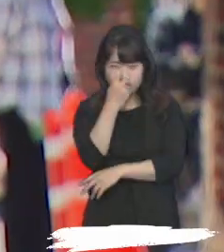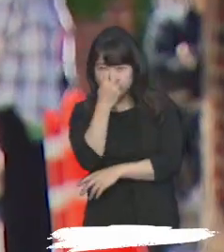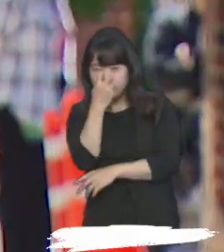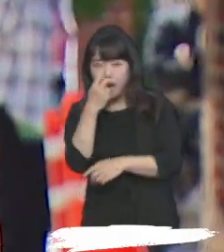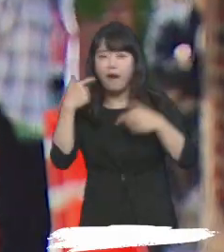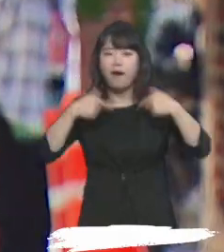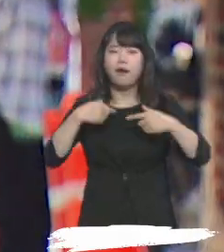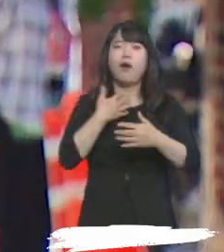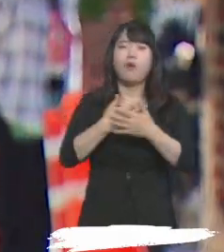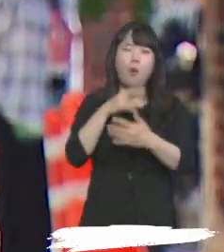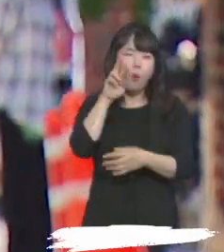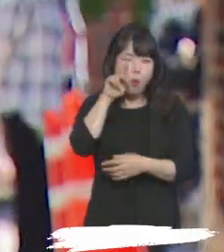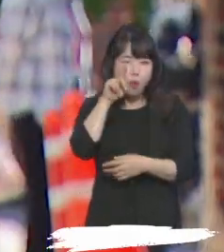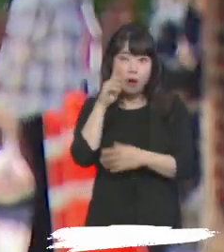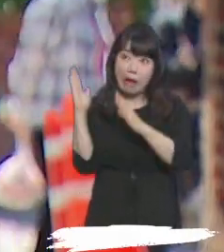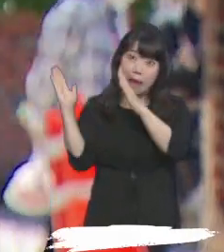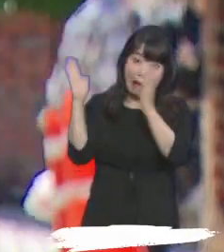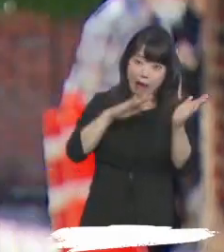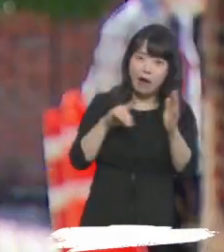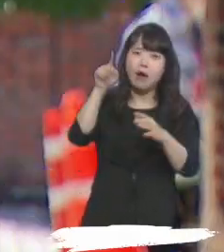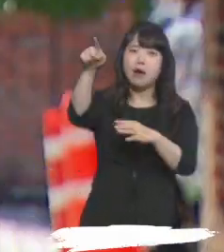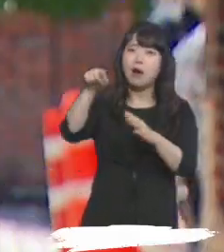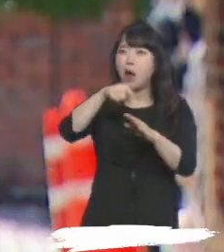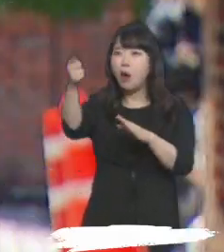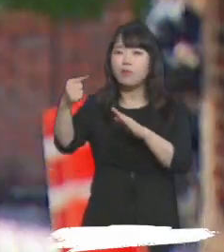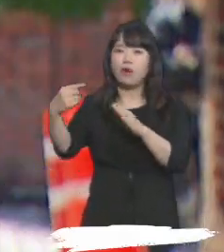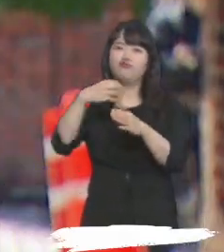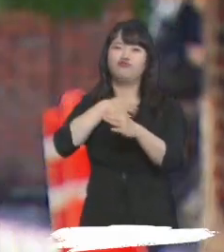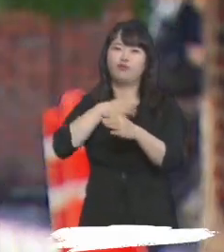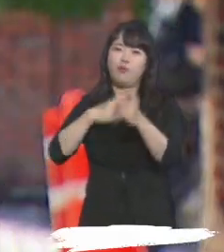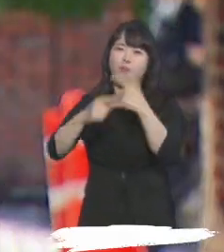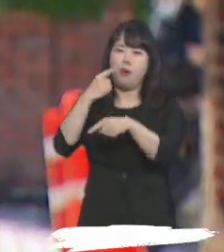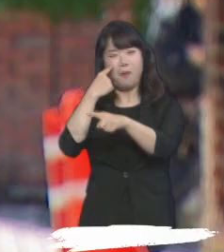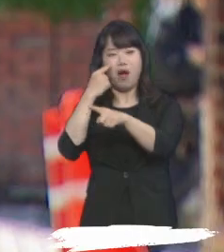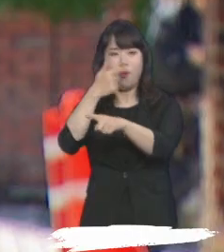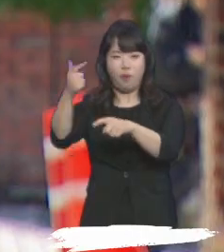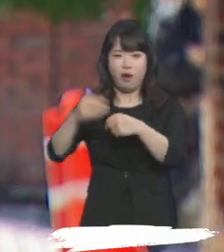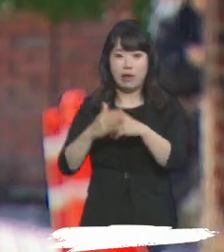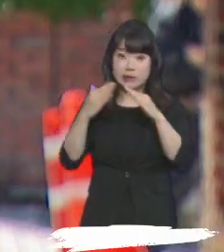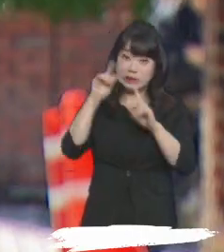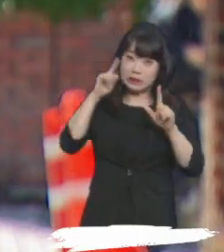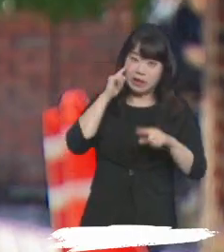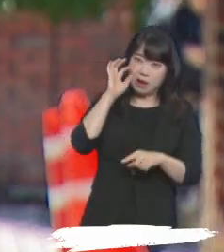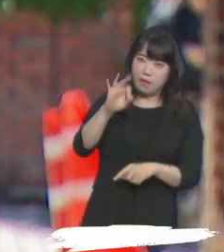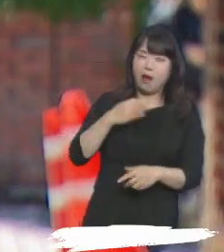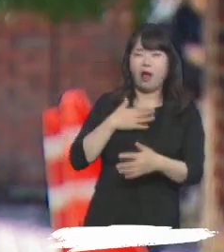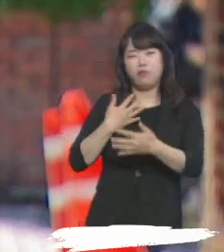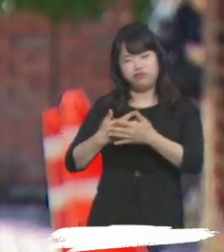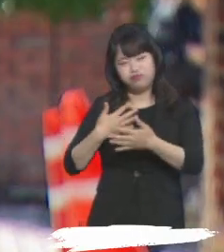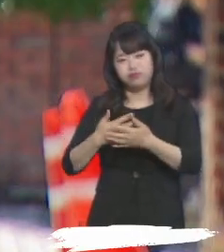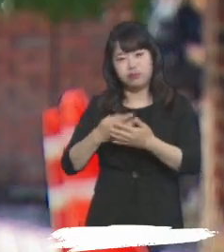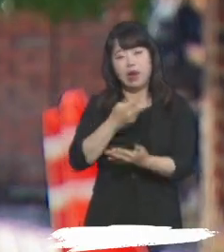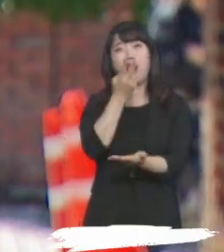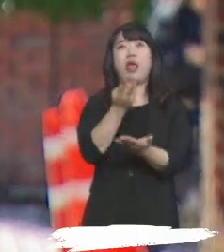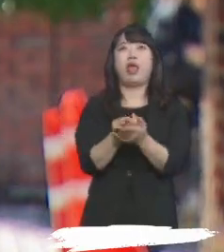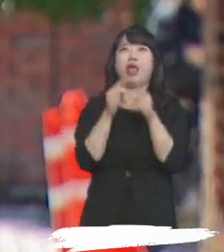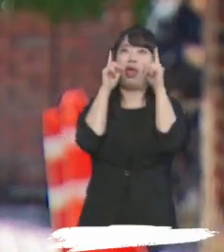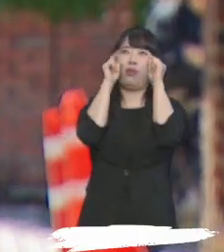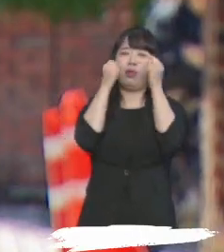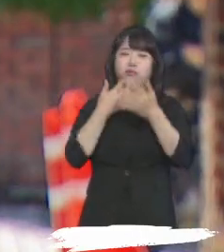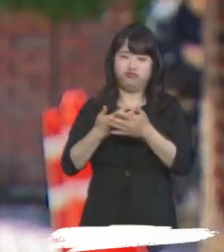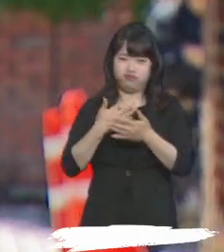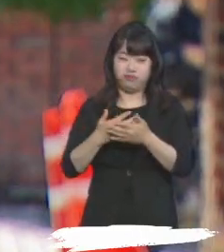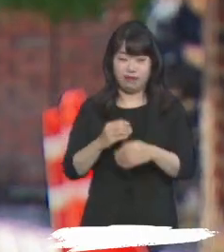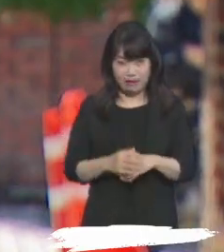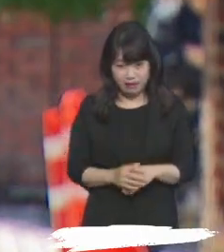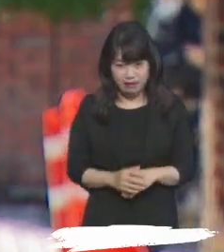들여다봐요. 혹시라도 또 저쪽 집은 또 더 위험한 것 같고 이 집 생각하면은 불안하기도 하고 누워있는 자체도